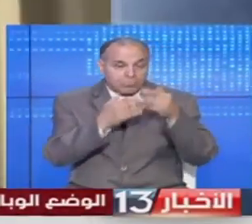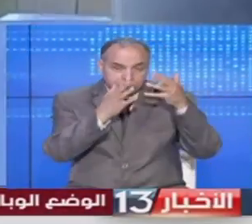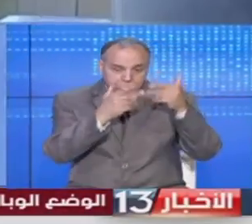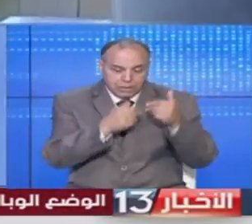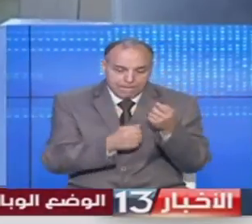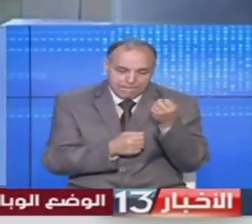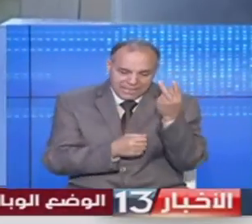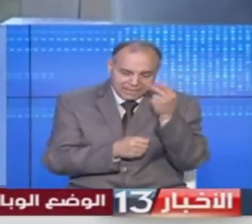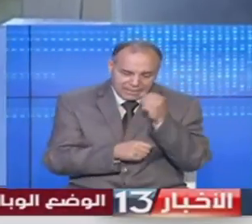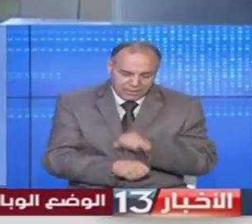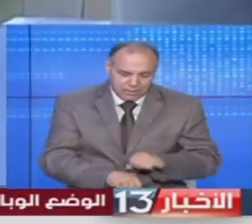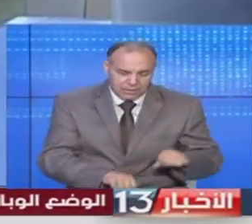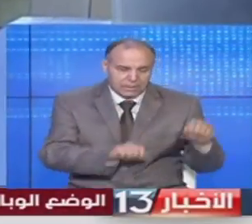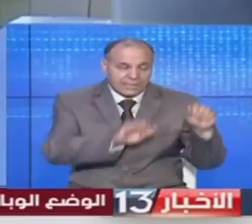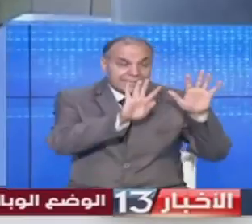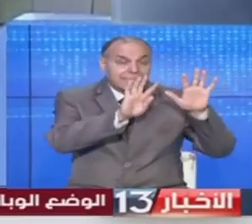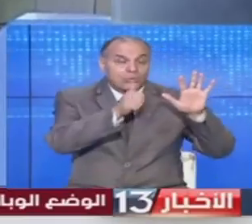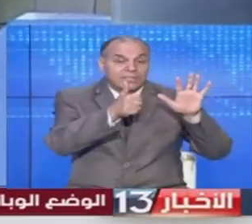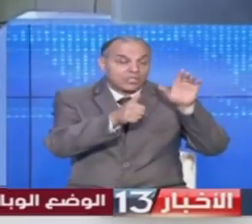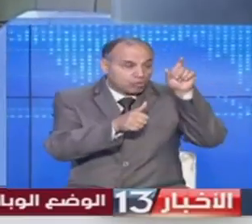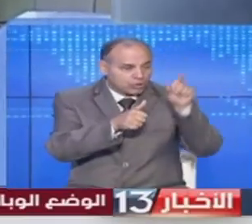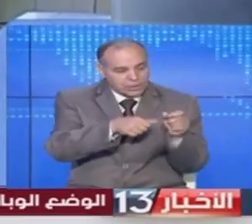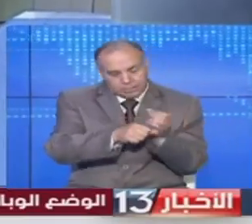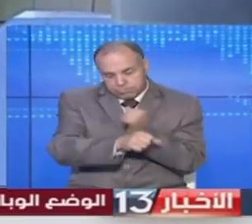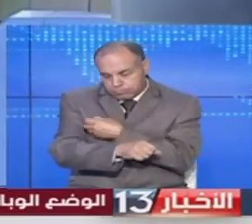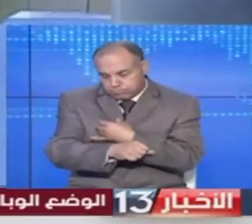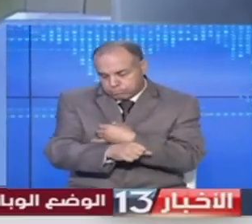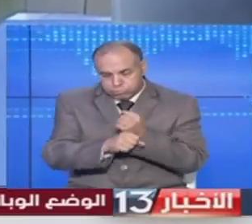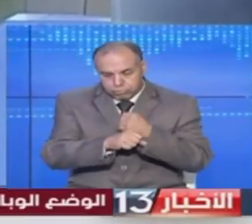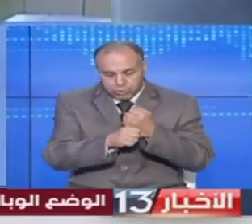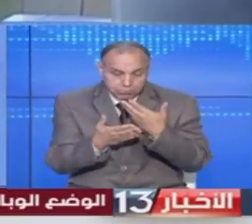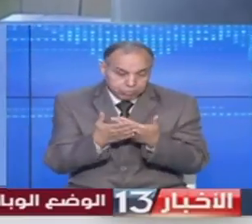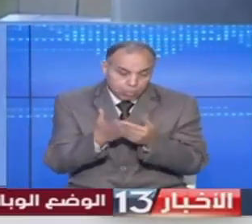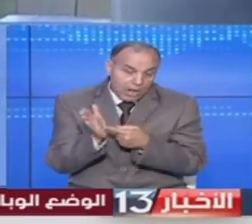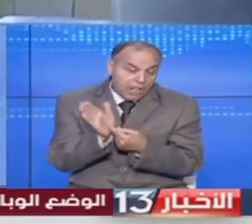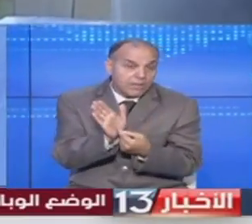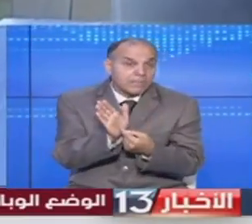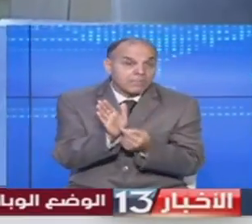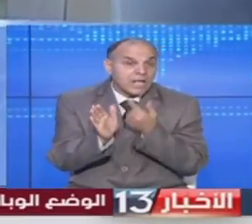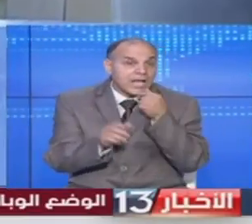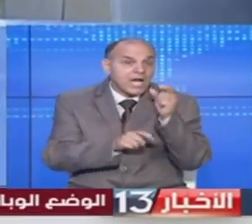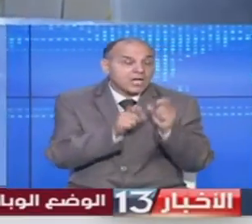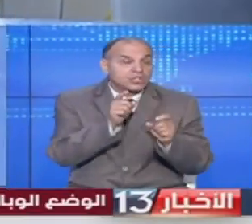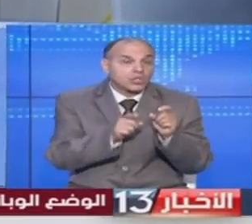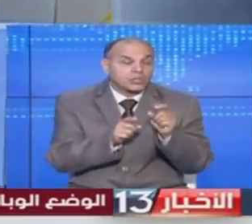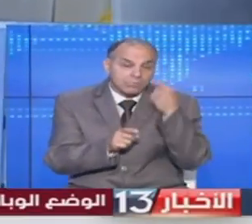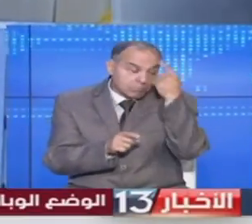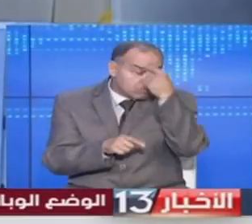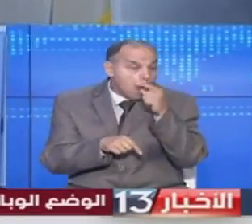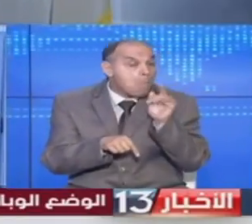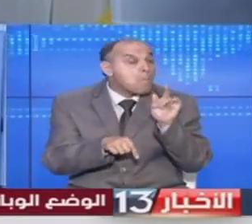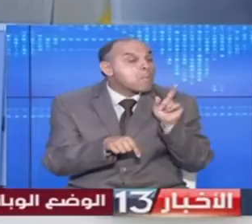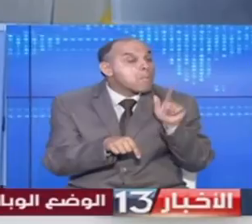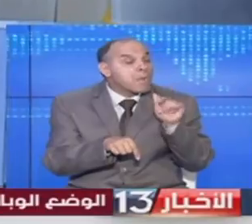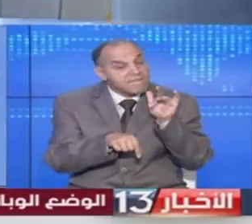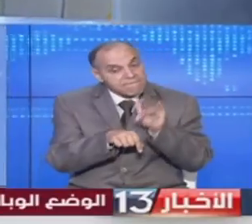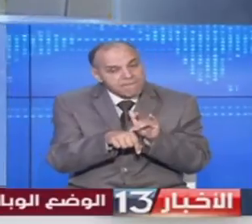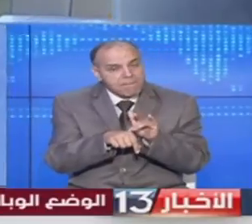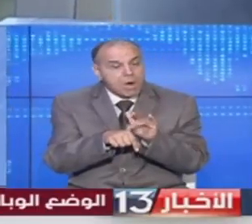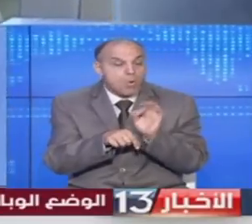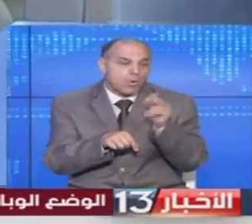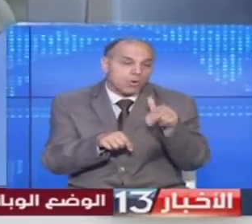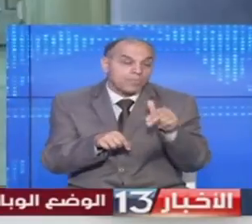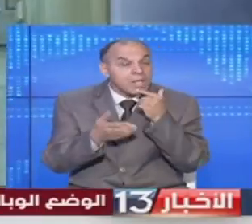مائتين وسته وتسعين تحليلا اجريت على عينات اخذت من اشخاص مشتبه في اصابتهم فيروس